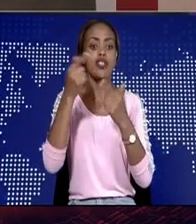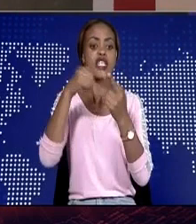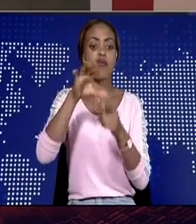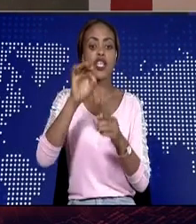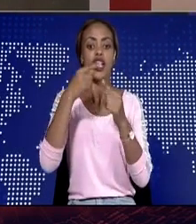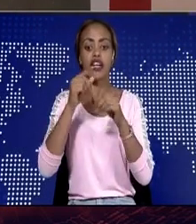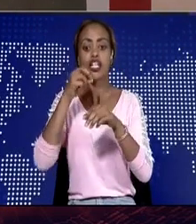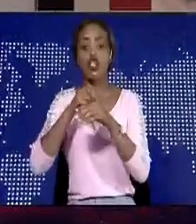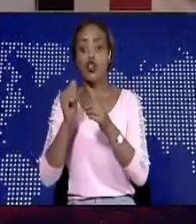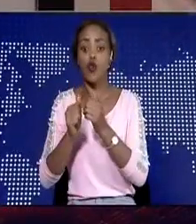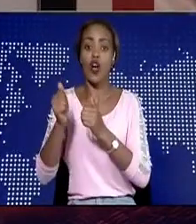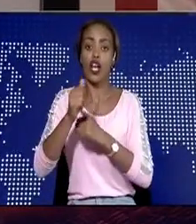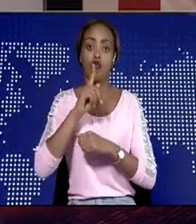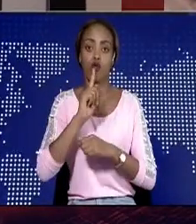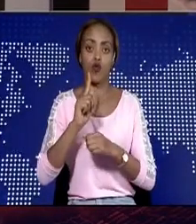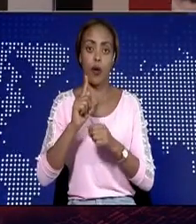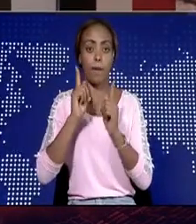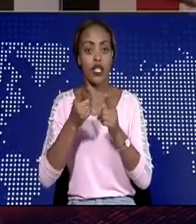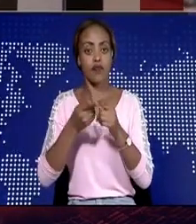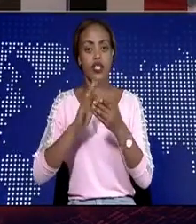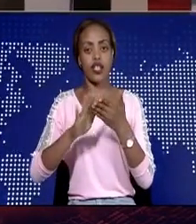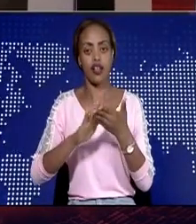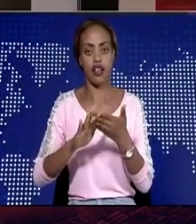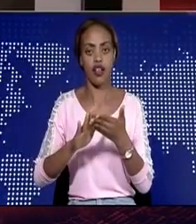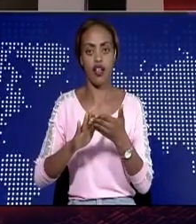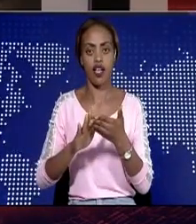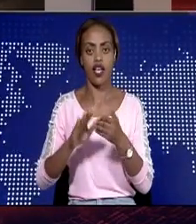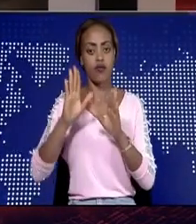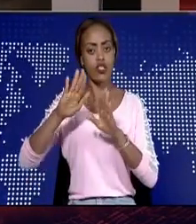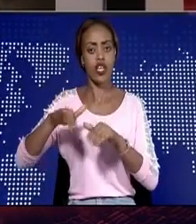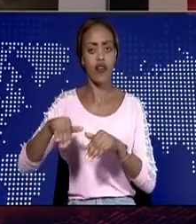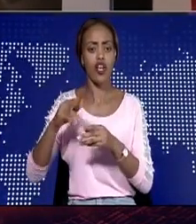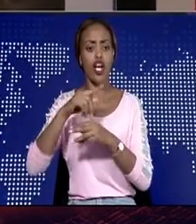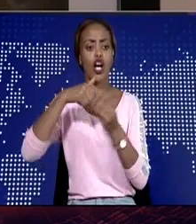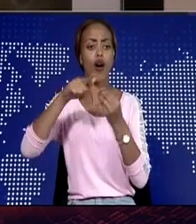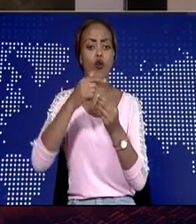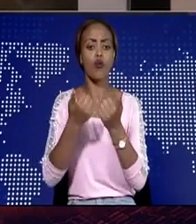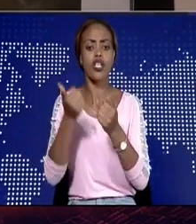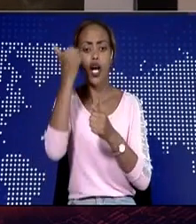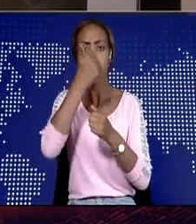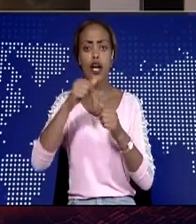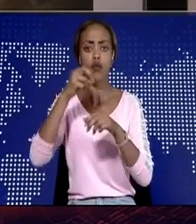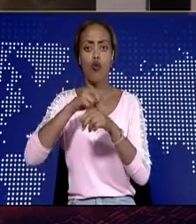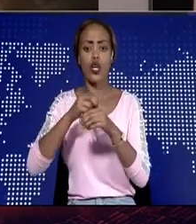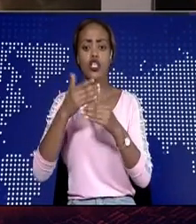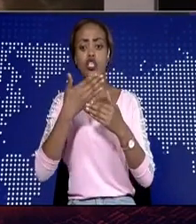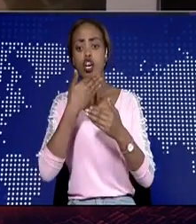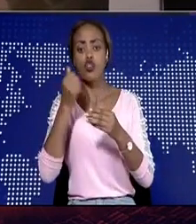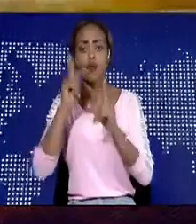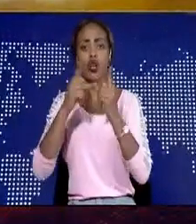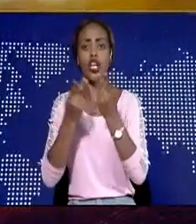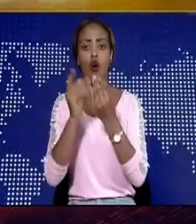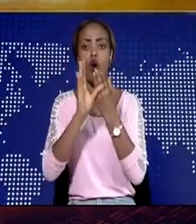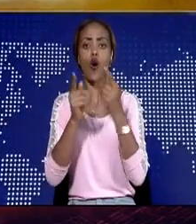ግን ቁሩብ ግዜ ወሲድ እያ መልሲ ብዘይ ምፅሓፈ ይቕሬታ ብዝተረፈ ከባቢኹም ሕዚ ካብ ማንም እዋን ዝሐሸ ፖለቲካዊ ሃዋህ ከም